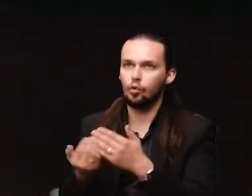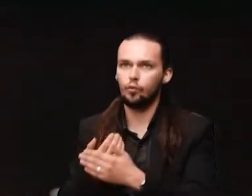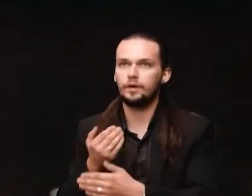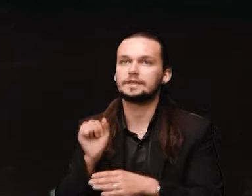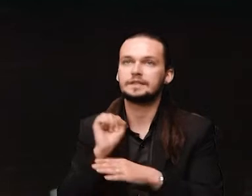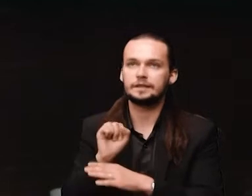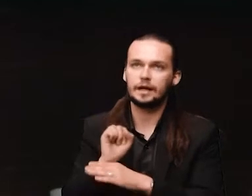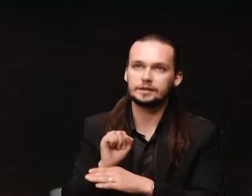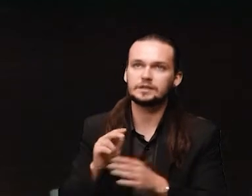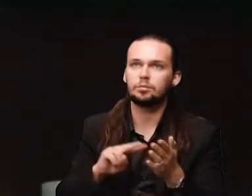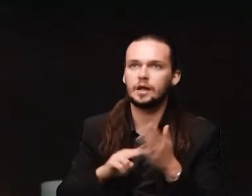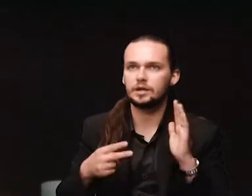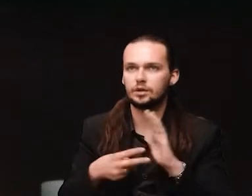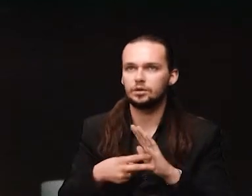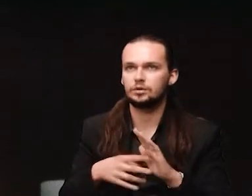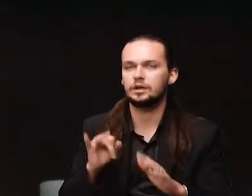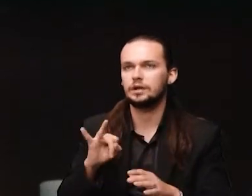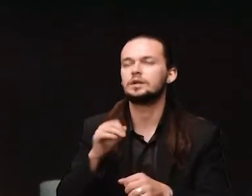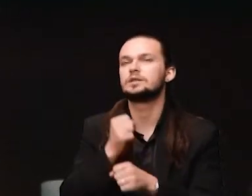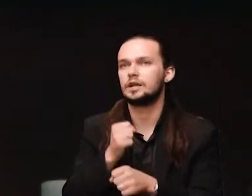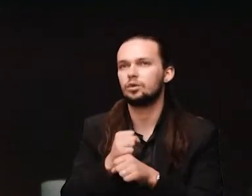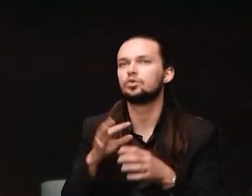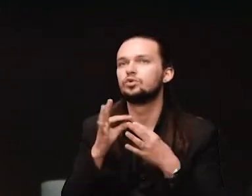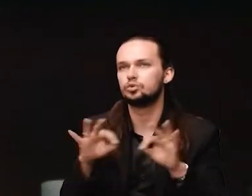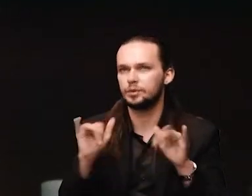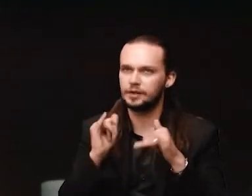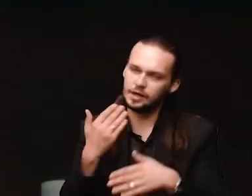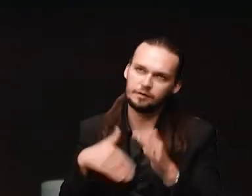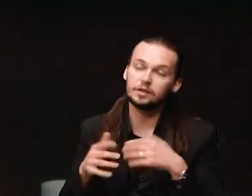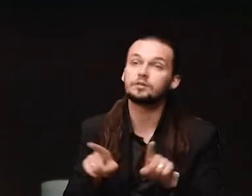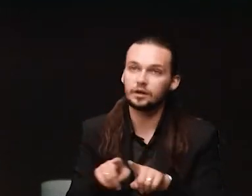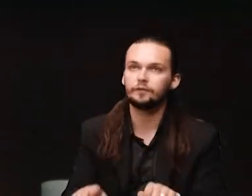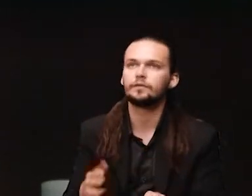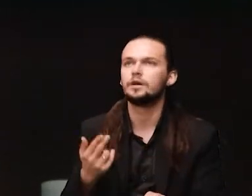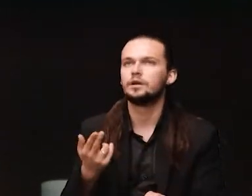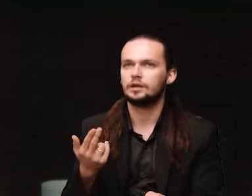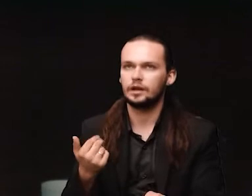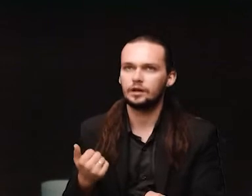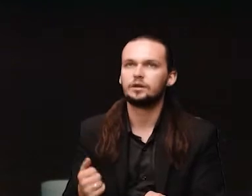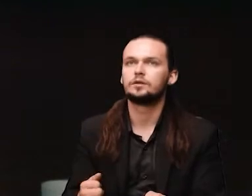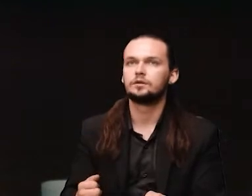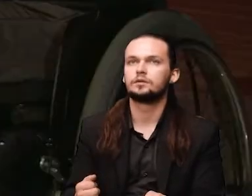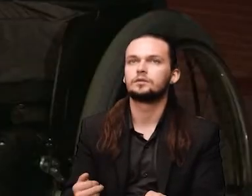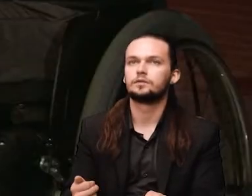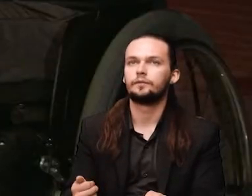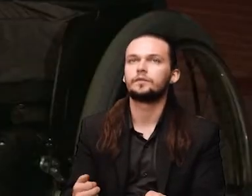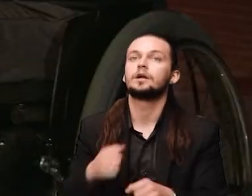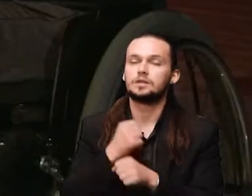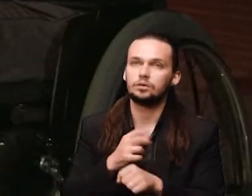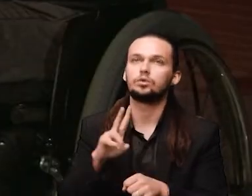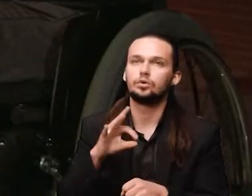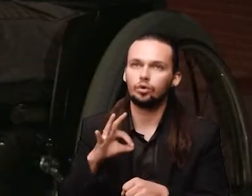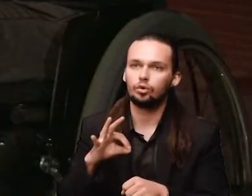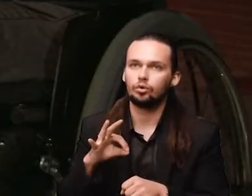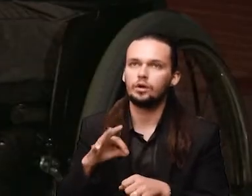новые станции, я знаю, все-таки планируют и делают доступными. Так это? Ну, они делают. А куда вот